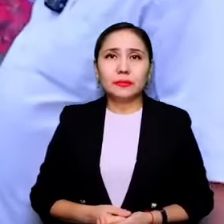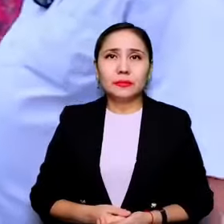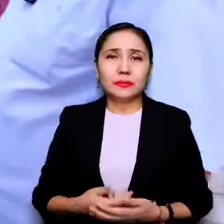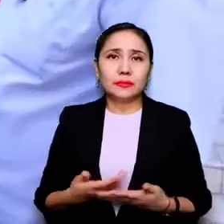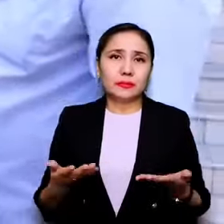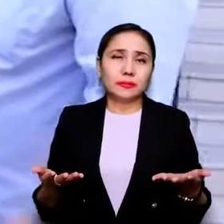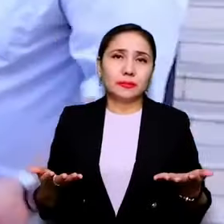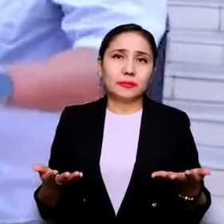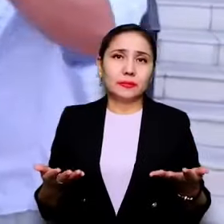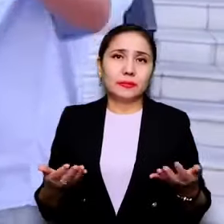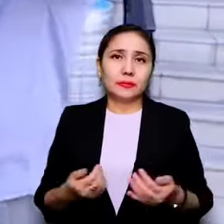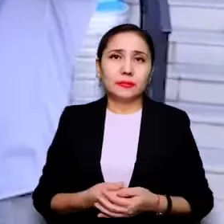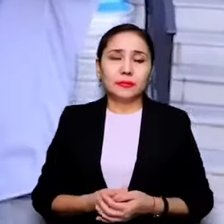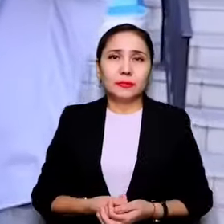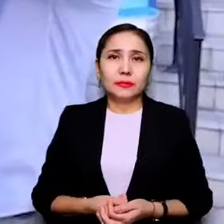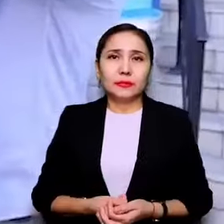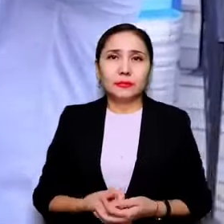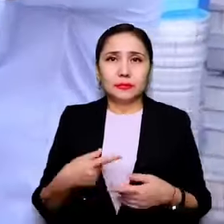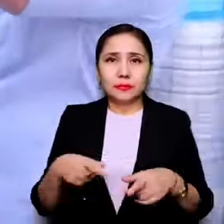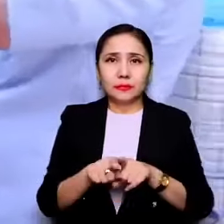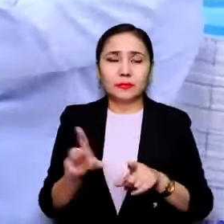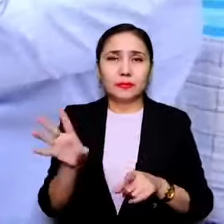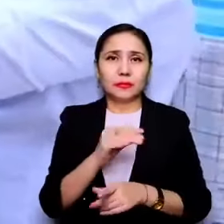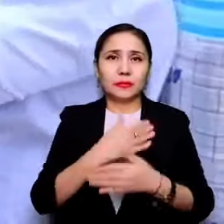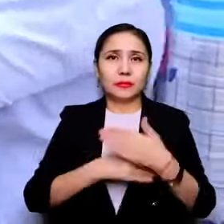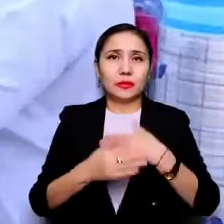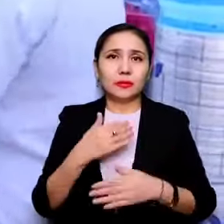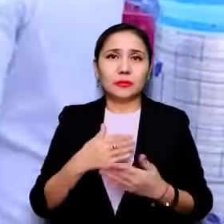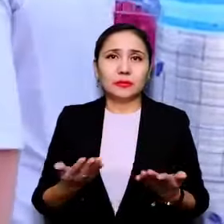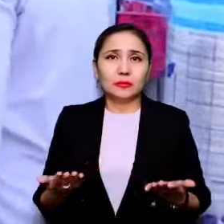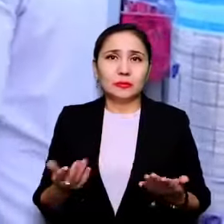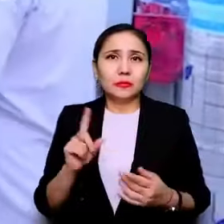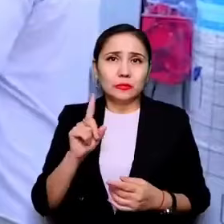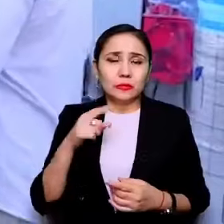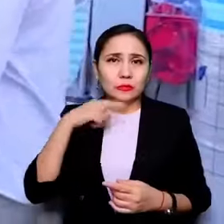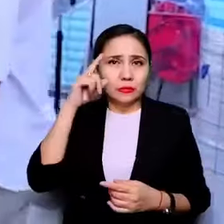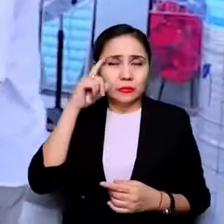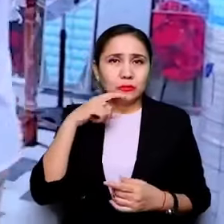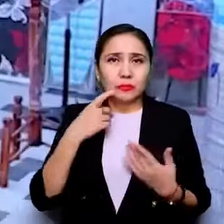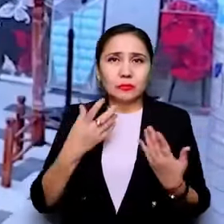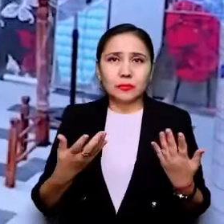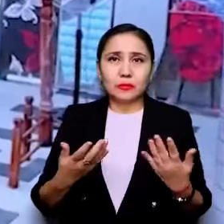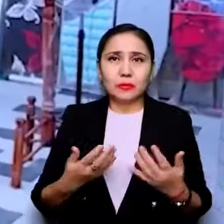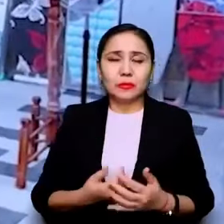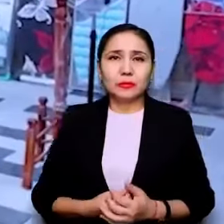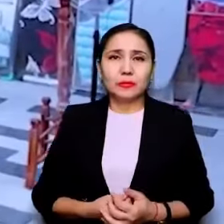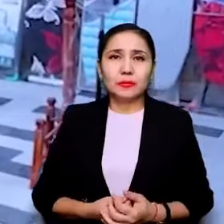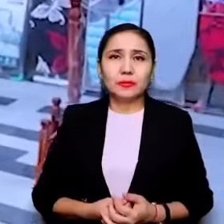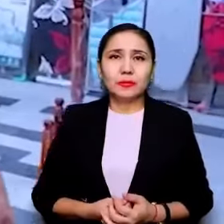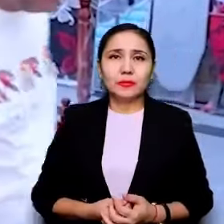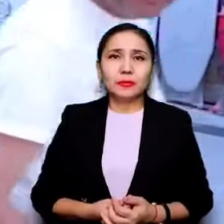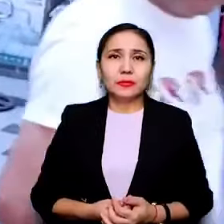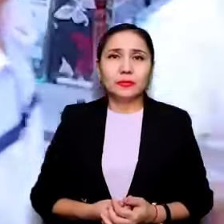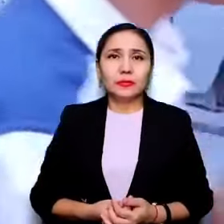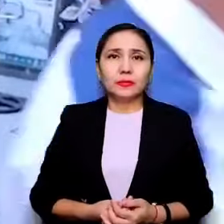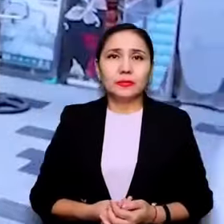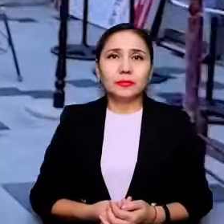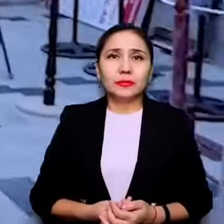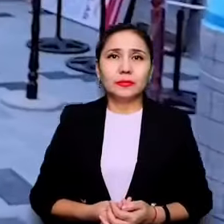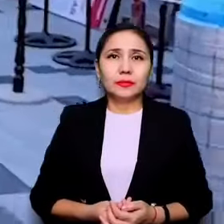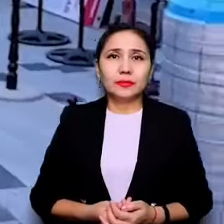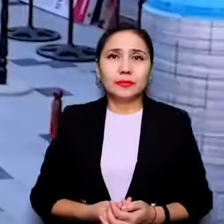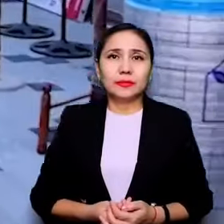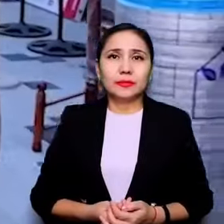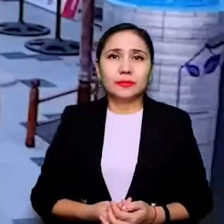Obbo. Bu yerda ham nogironli. Nima bo'yapti o'zi? Yo'lovchilarning biri oq ko'ylak kiygan yosh yigit va